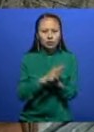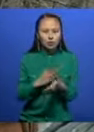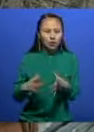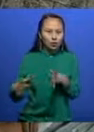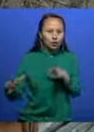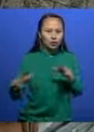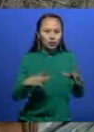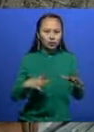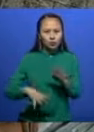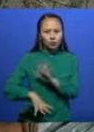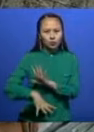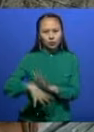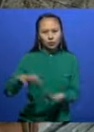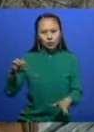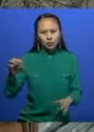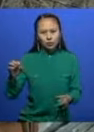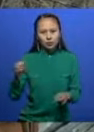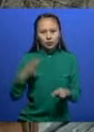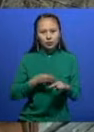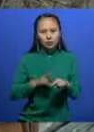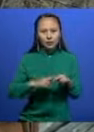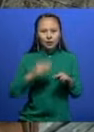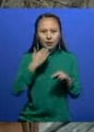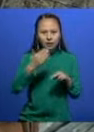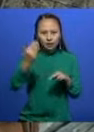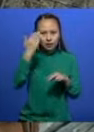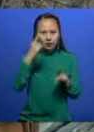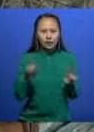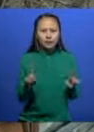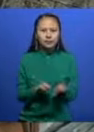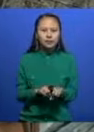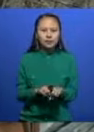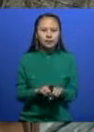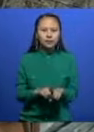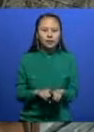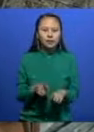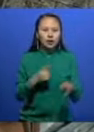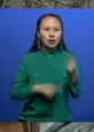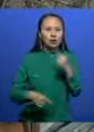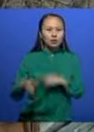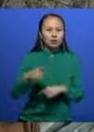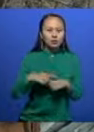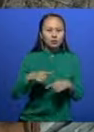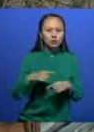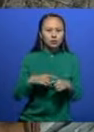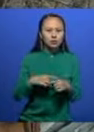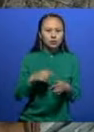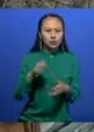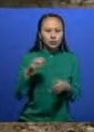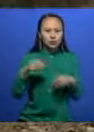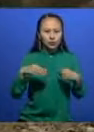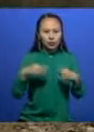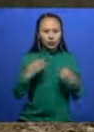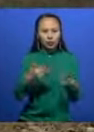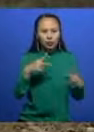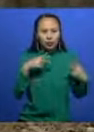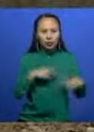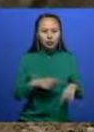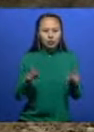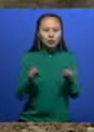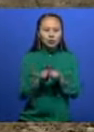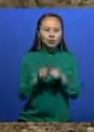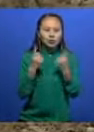кезінде тартылып кетеді су, жазды күндері тартылып кетуі керек. Оны қайтадан қазытамыз, қайтадан істейміз, бұл еңбек. Сайрам